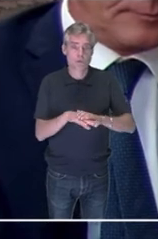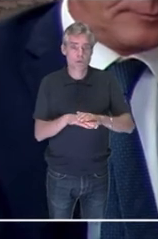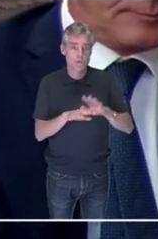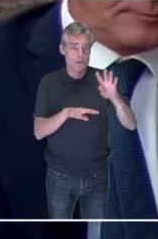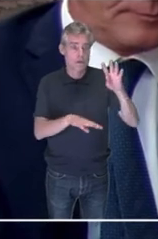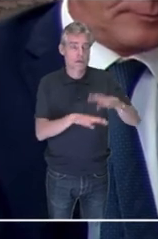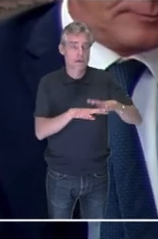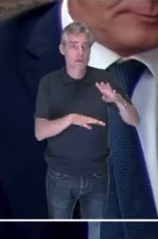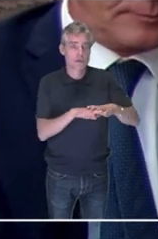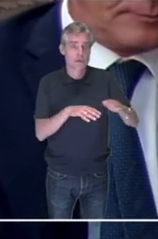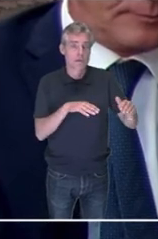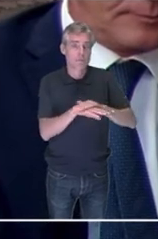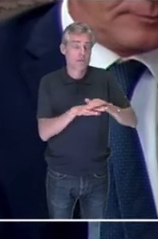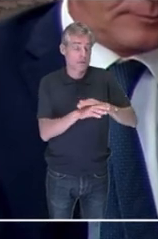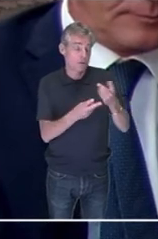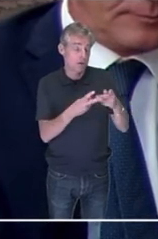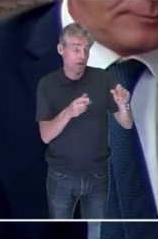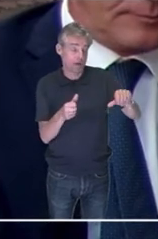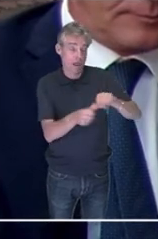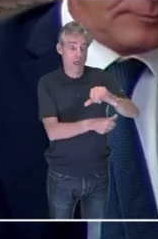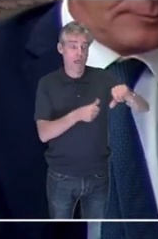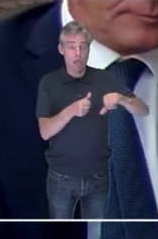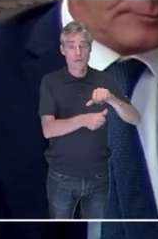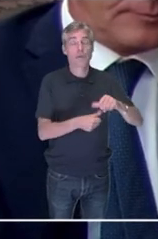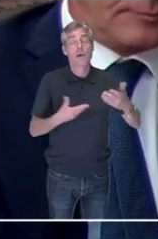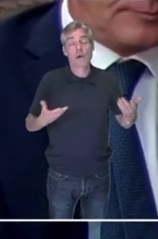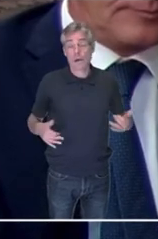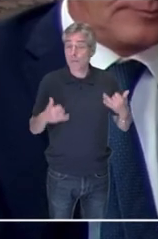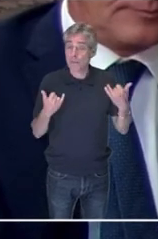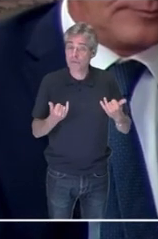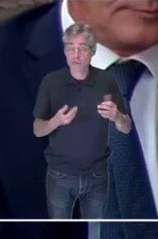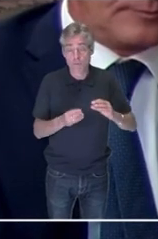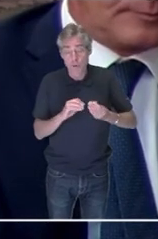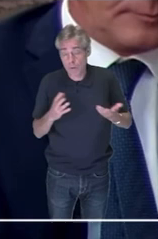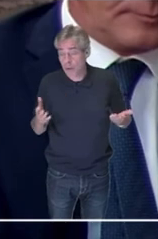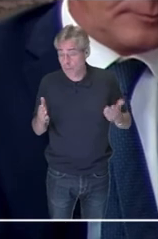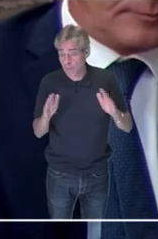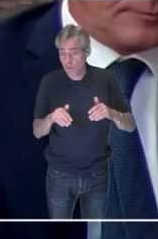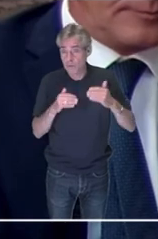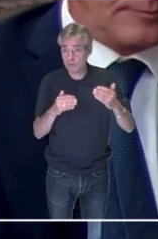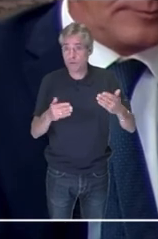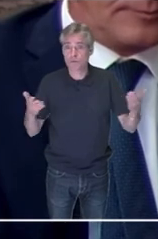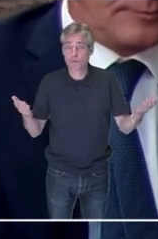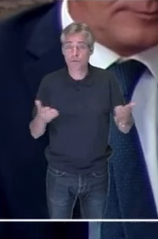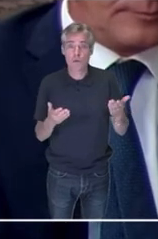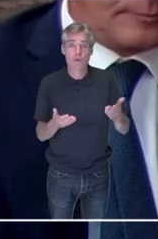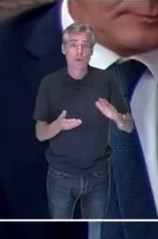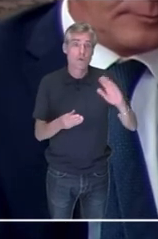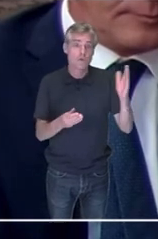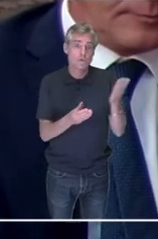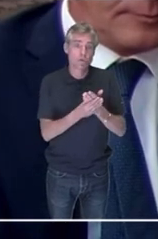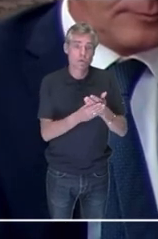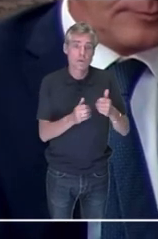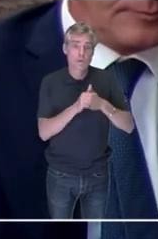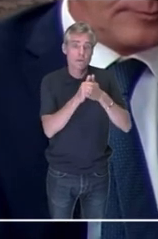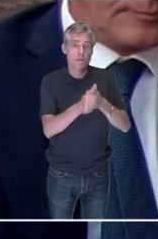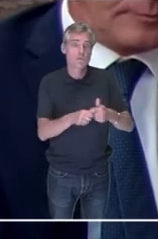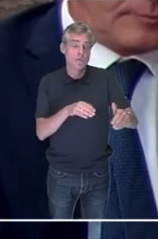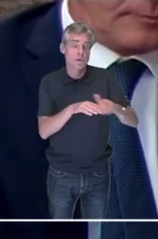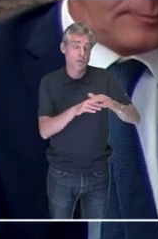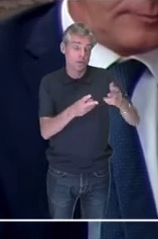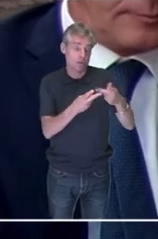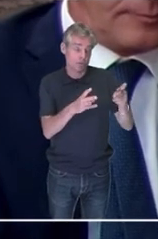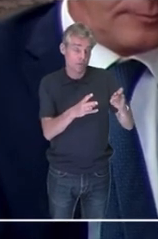quartiers politiques de la ville. Nous souffrons également du fait que ces dossiers liés à la politique de la ville ne soient